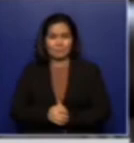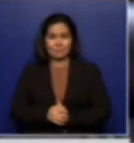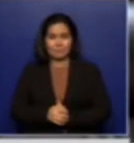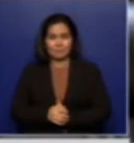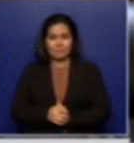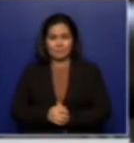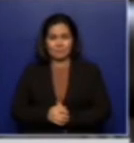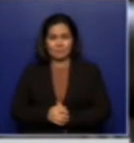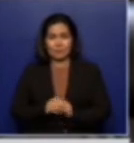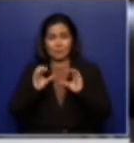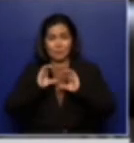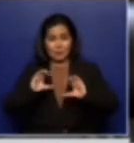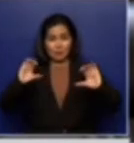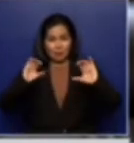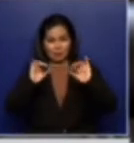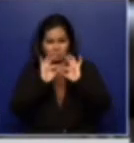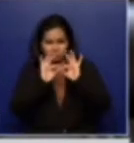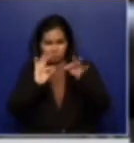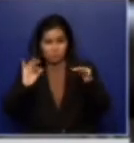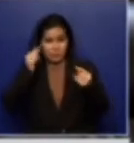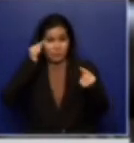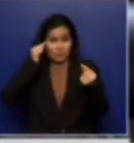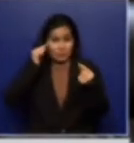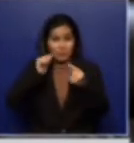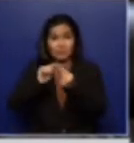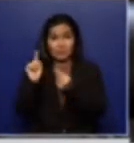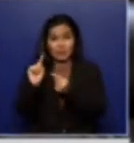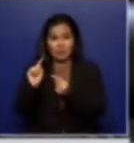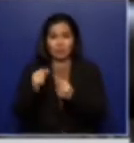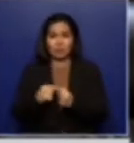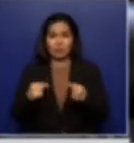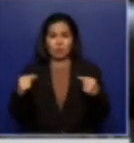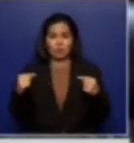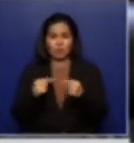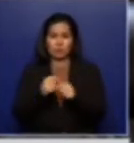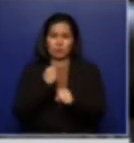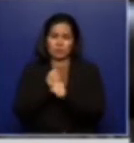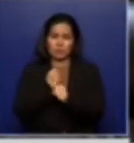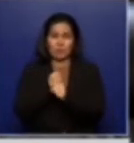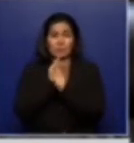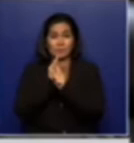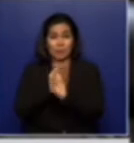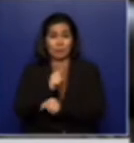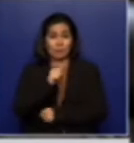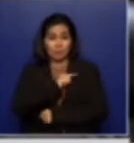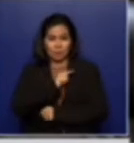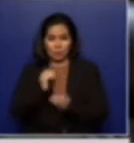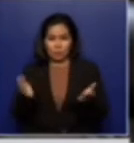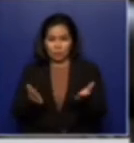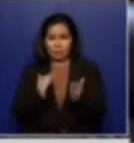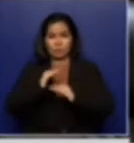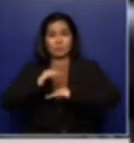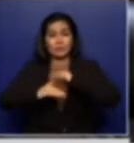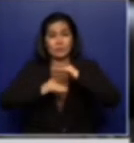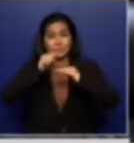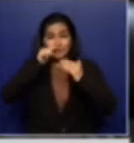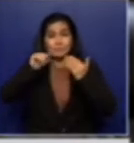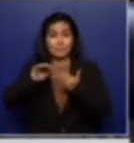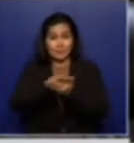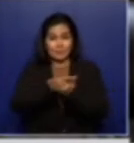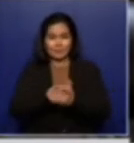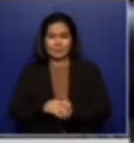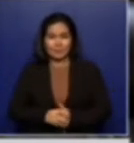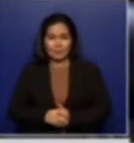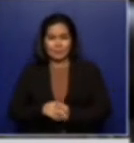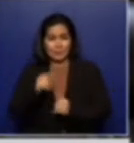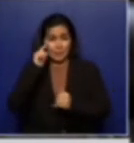2564ซึ่งรัฐบาลนั้นคำนึงถึงการดำเนินการภารกิจขับเคลื่อนการพัฒนาประเทศเน้น